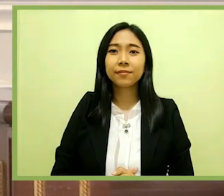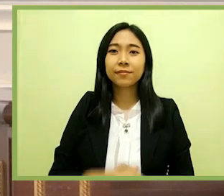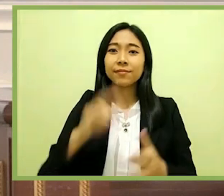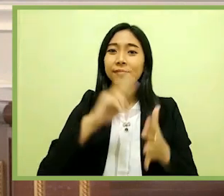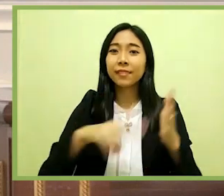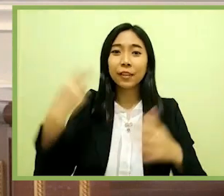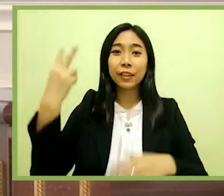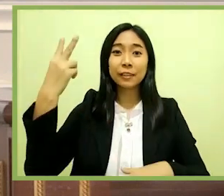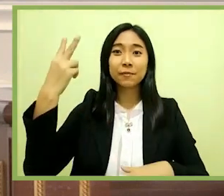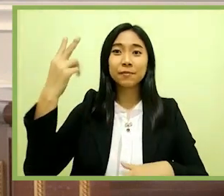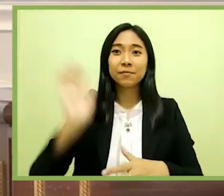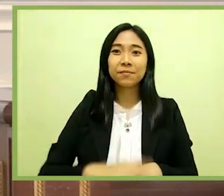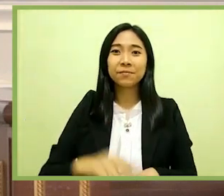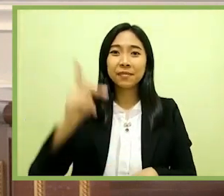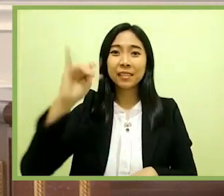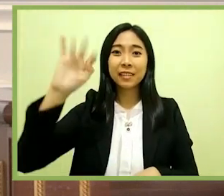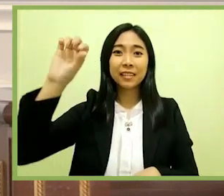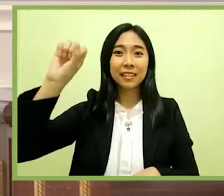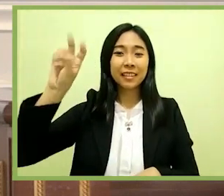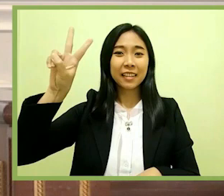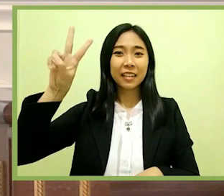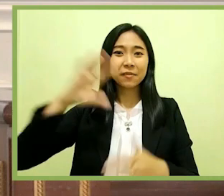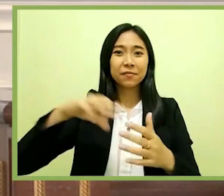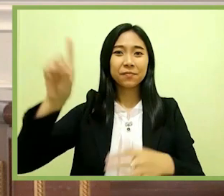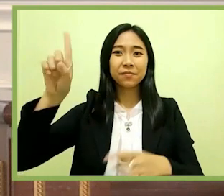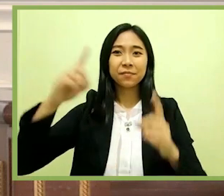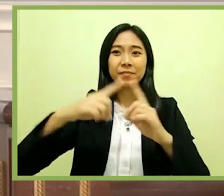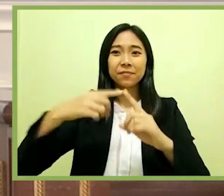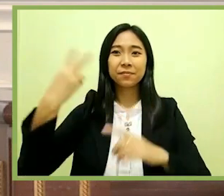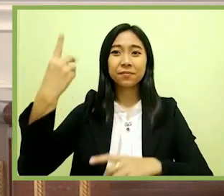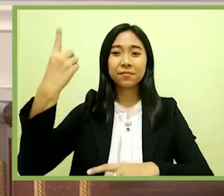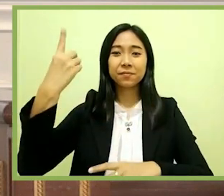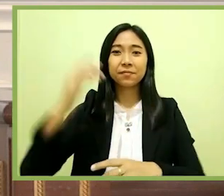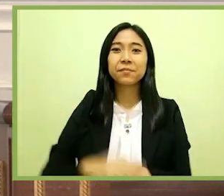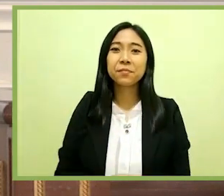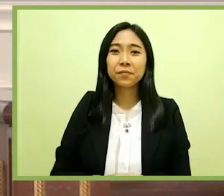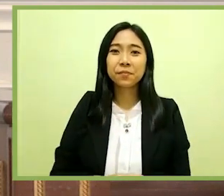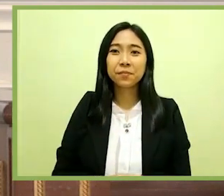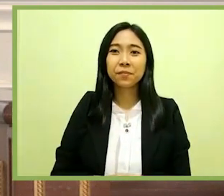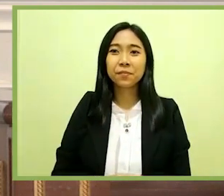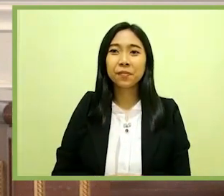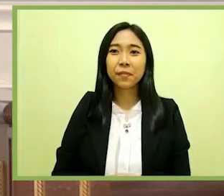Bacaan kedua dari Kisah Para Rasul 2 ayat 1-21.